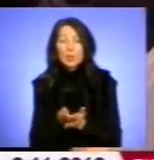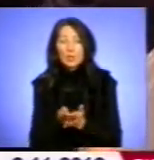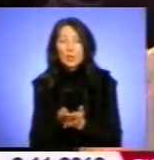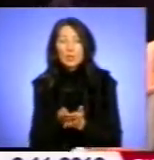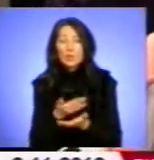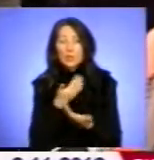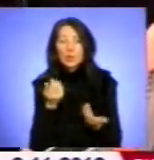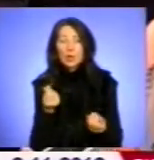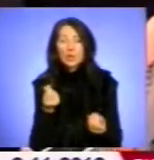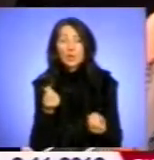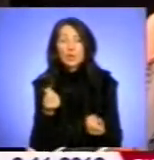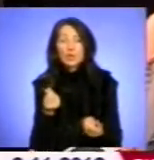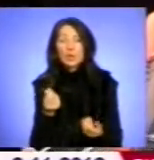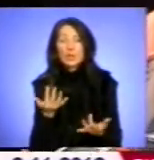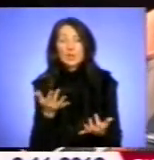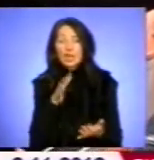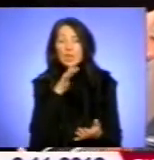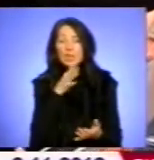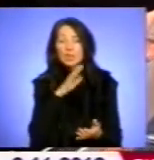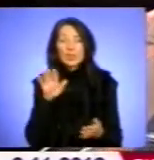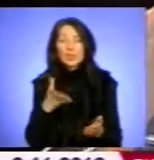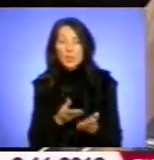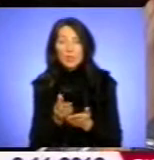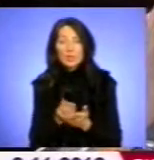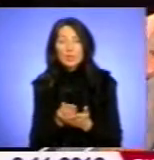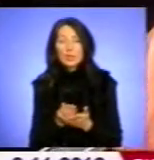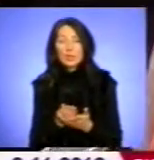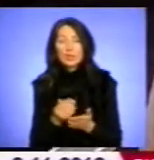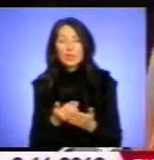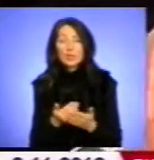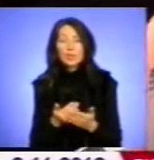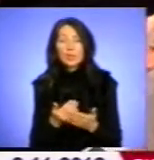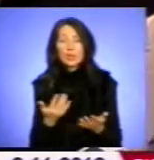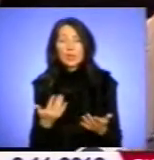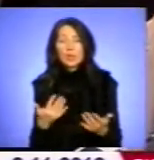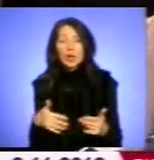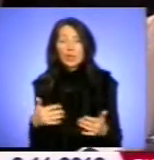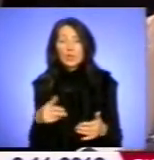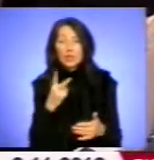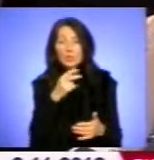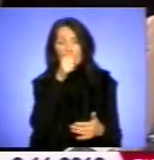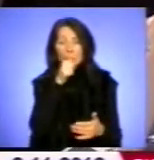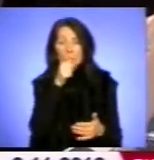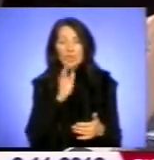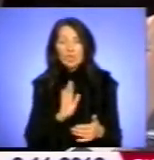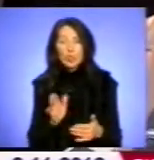А нема грошей. І скільки часу вже не видають зараз? То вже 2 місяці.